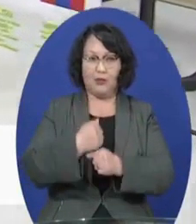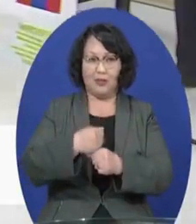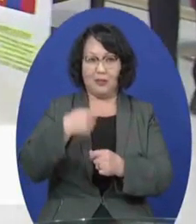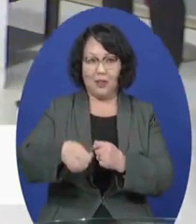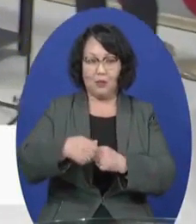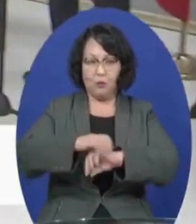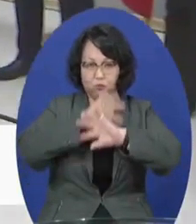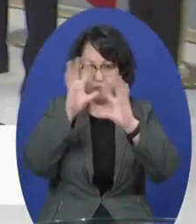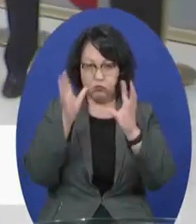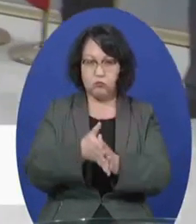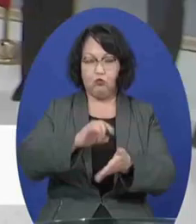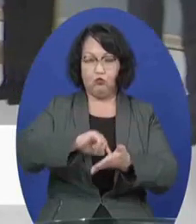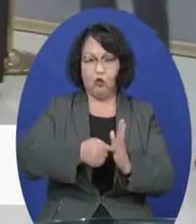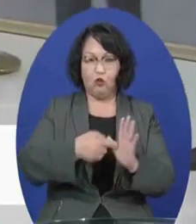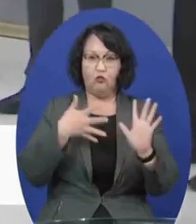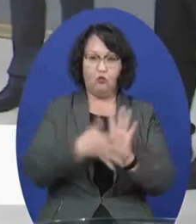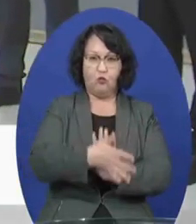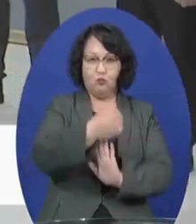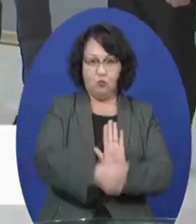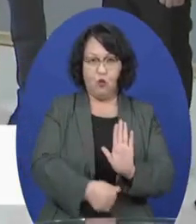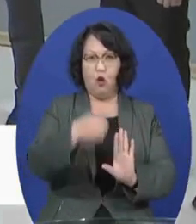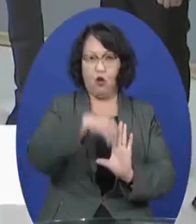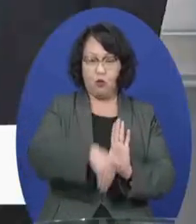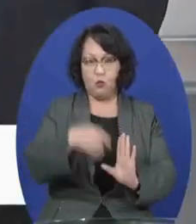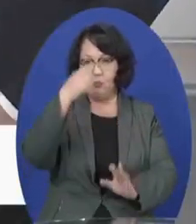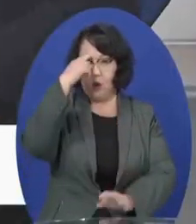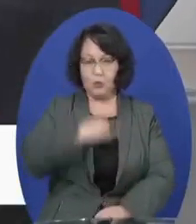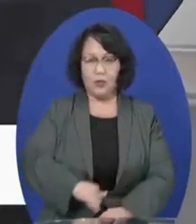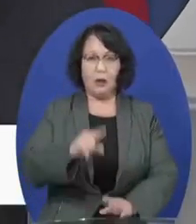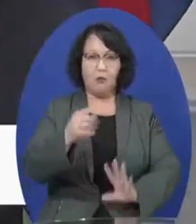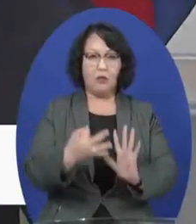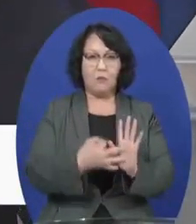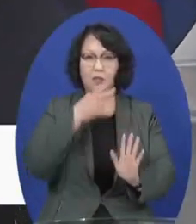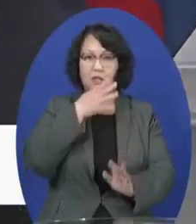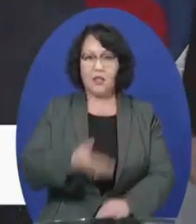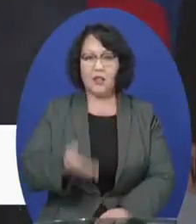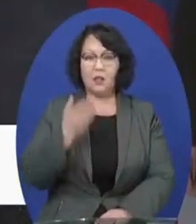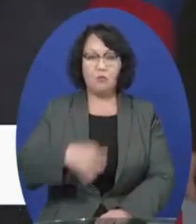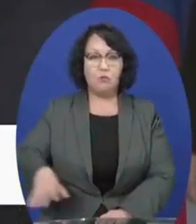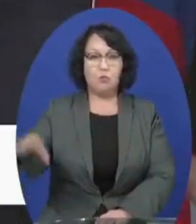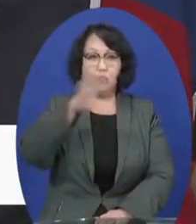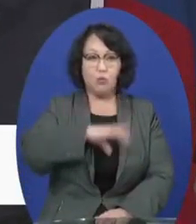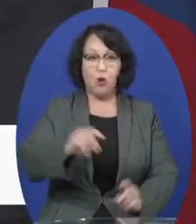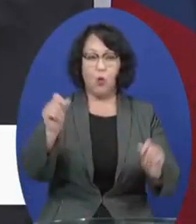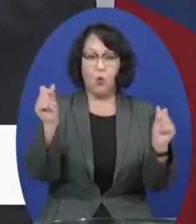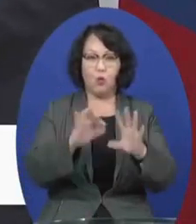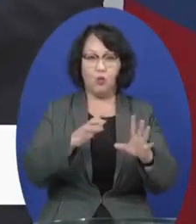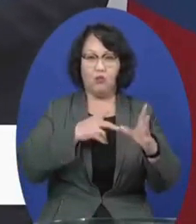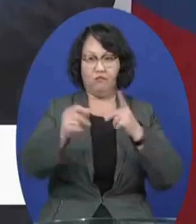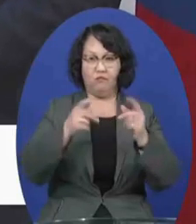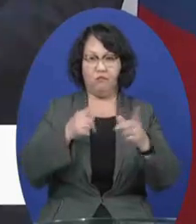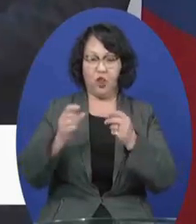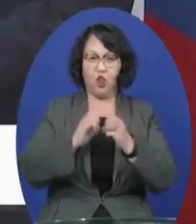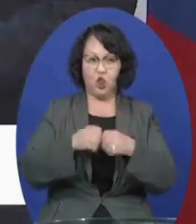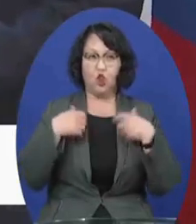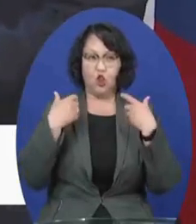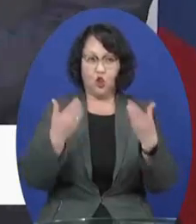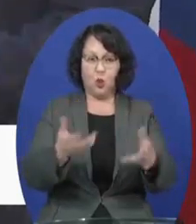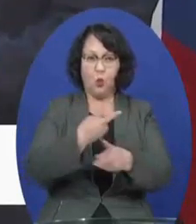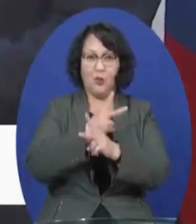бүгд багтсан гэж ойлгож болох юм. За манай улсын хувьд 18-аас дээш насны бүх хүн амаа үн төлбөргүй вакцинд хамруулсан. За хууль